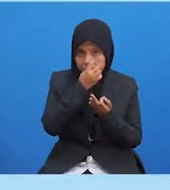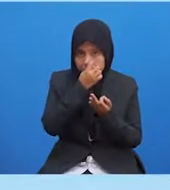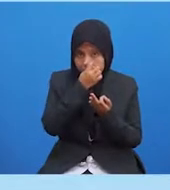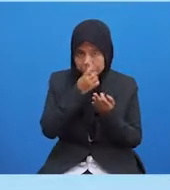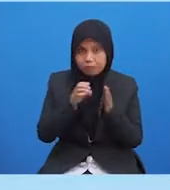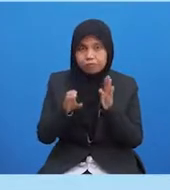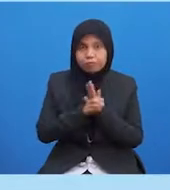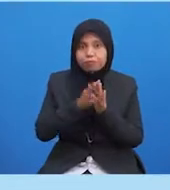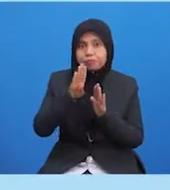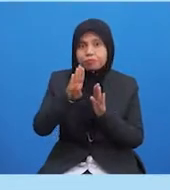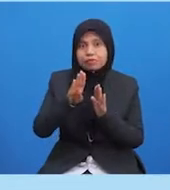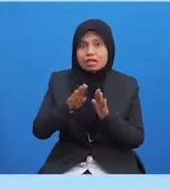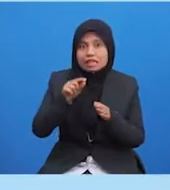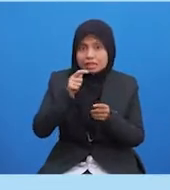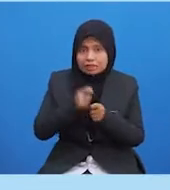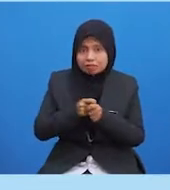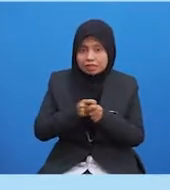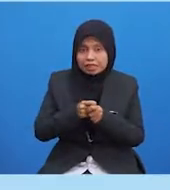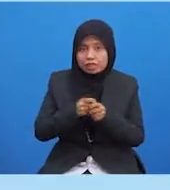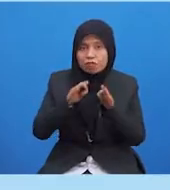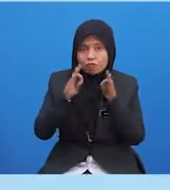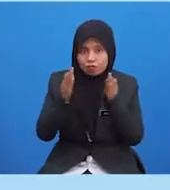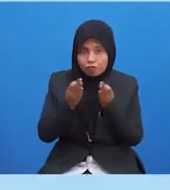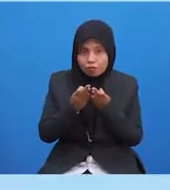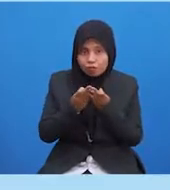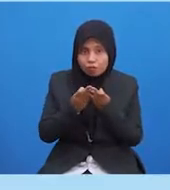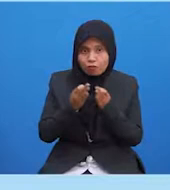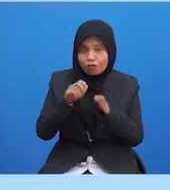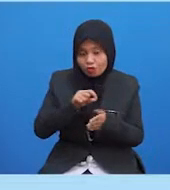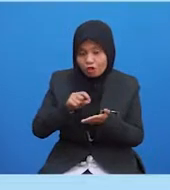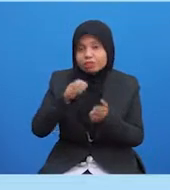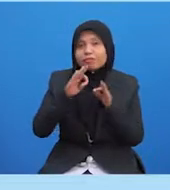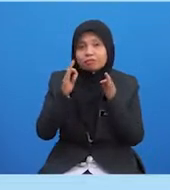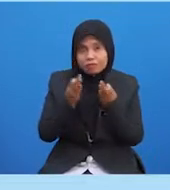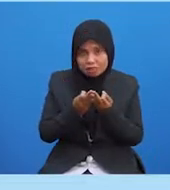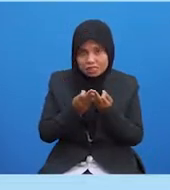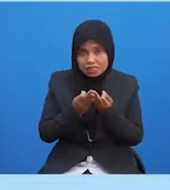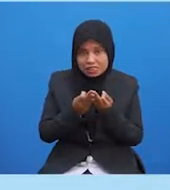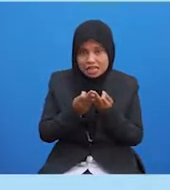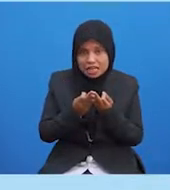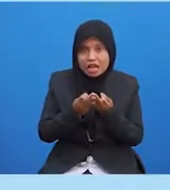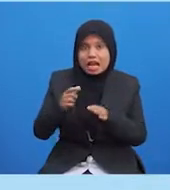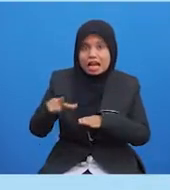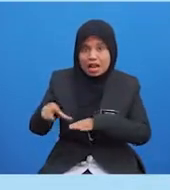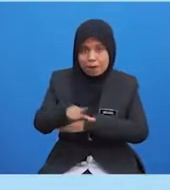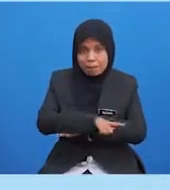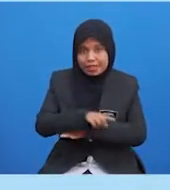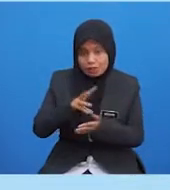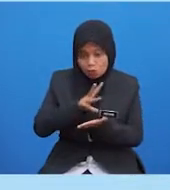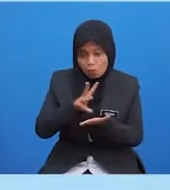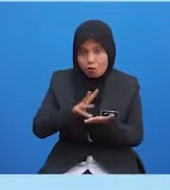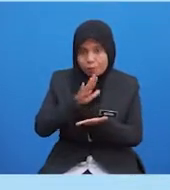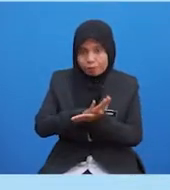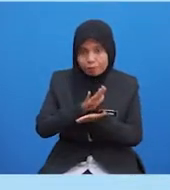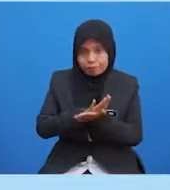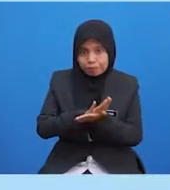menunjukkan penetapan font family Arial Black bagi teks laman web sekolah dalam